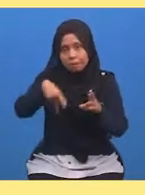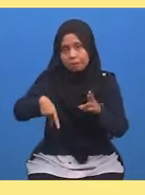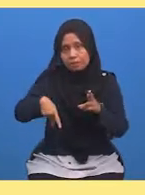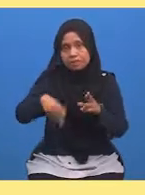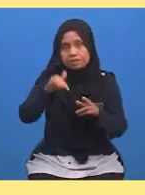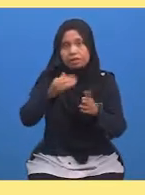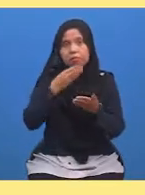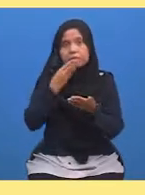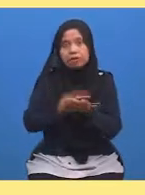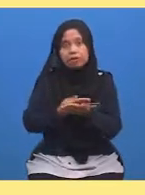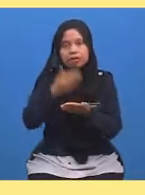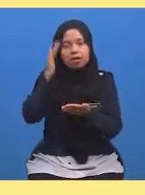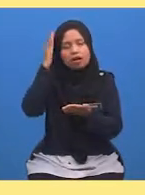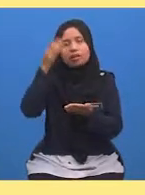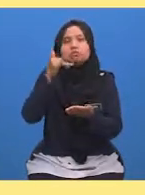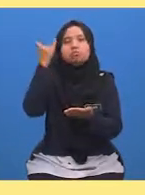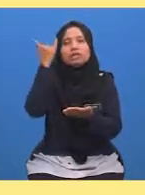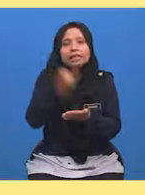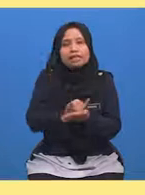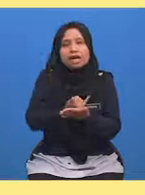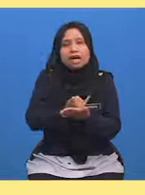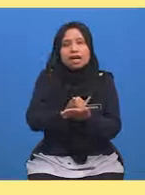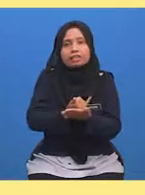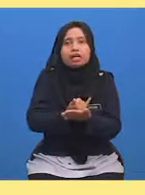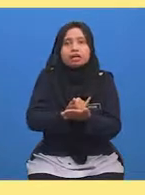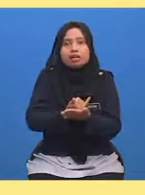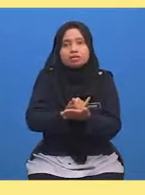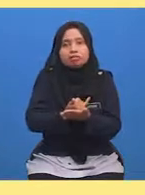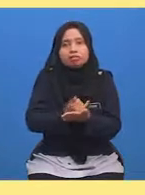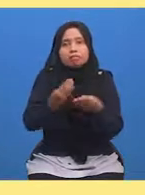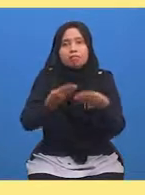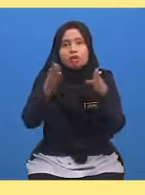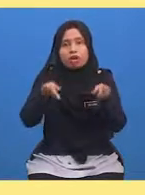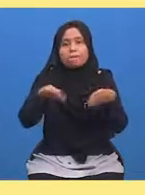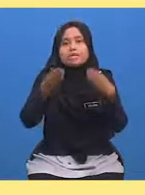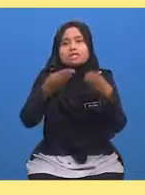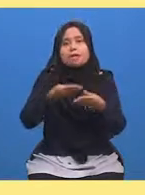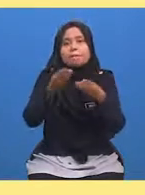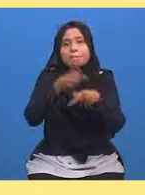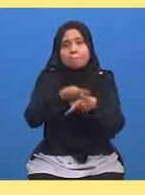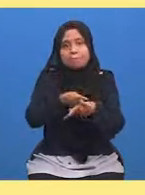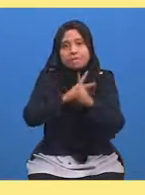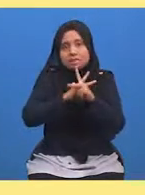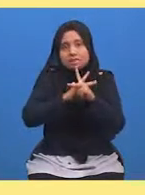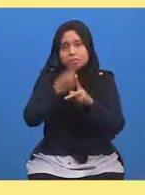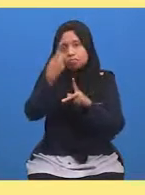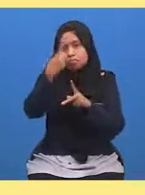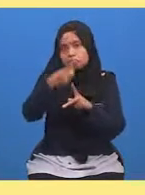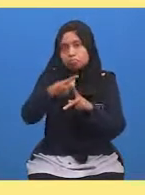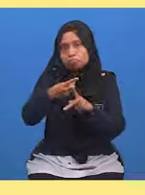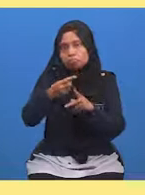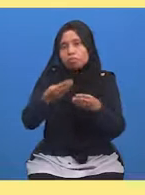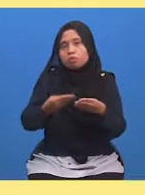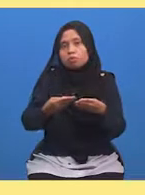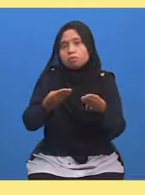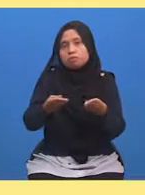yang baik akan meyakinkan pembiaya untuk memberi pinjaman kepada sesebuah